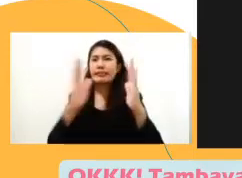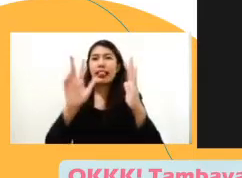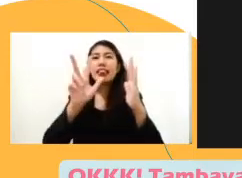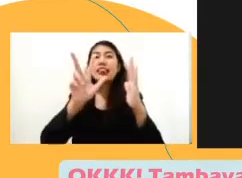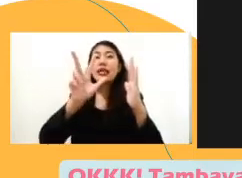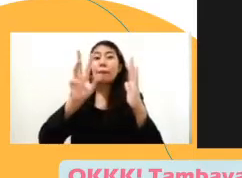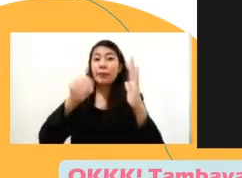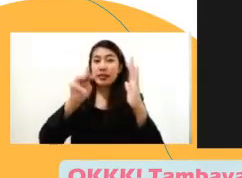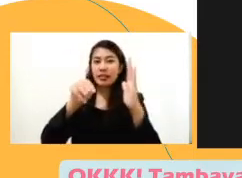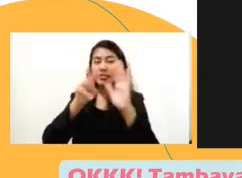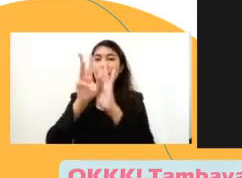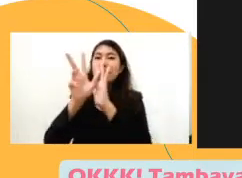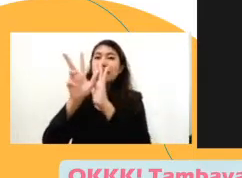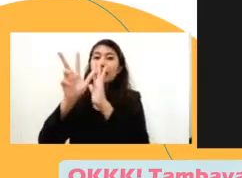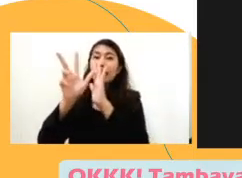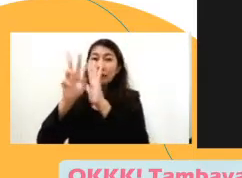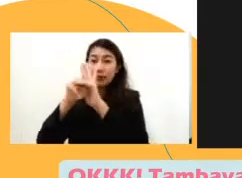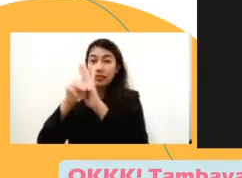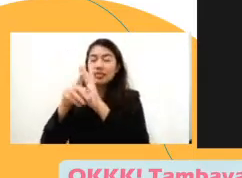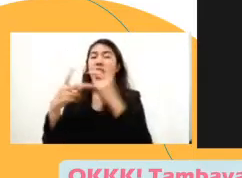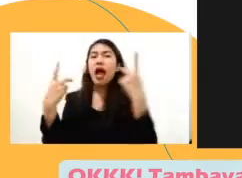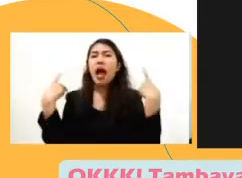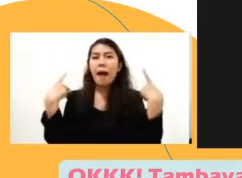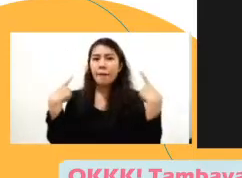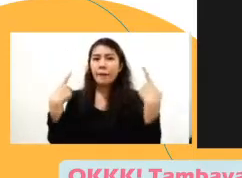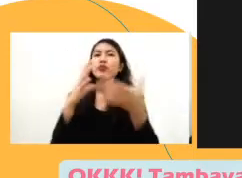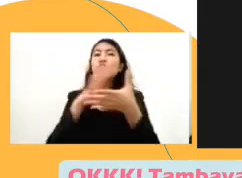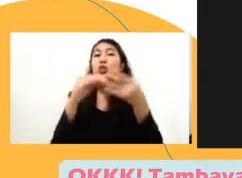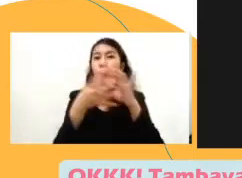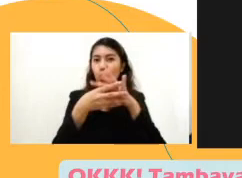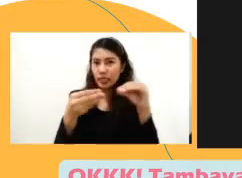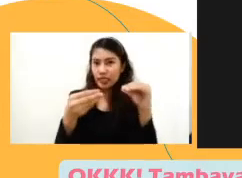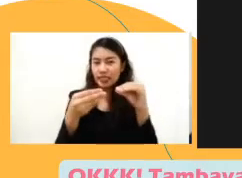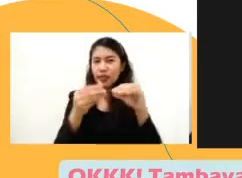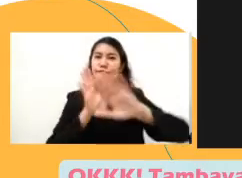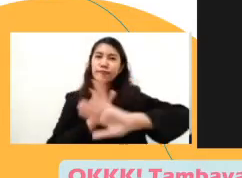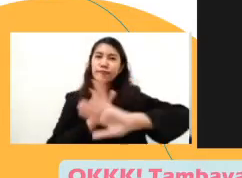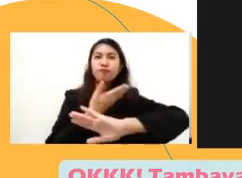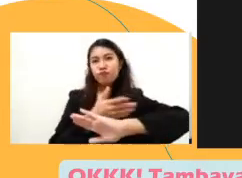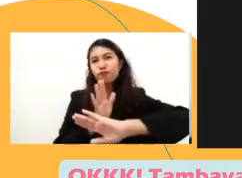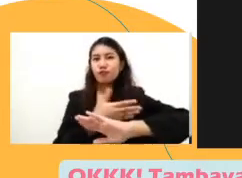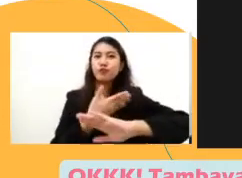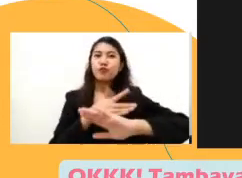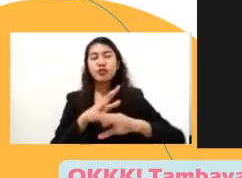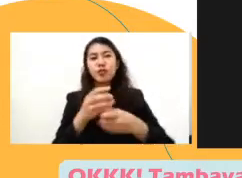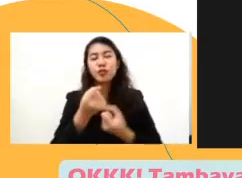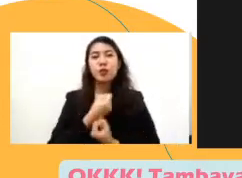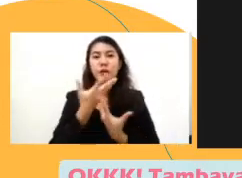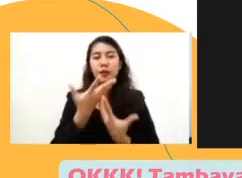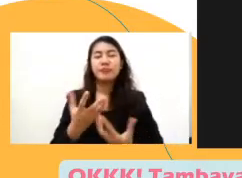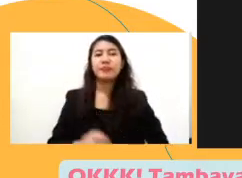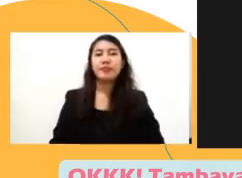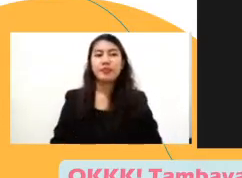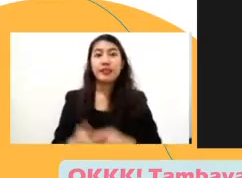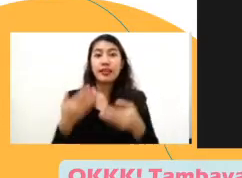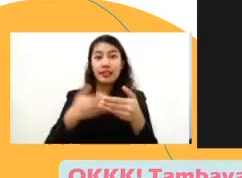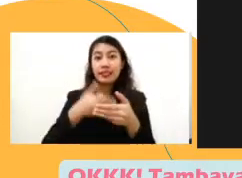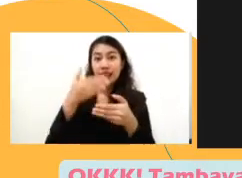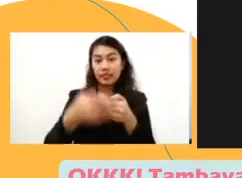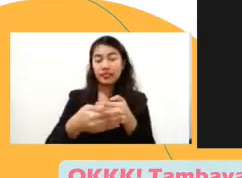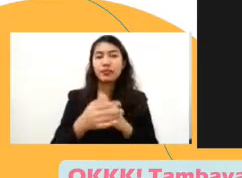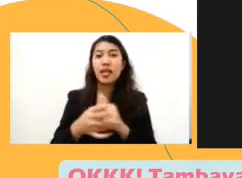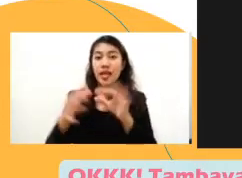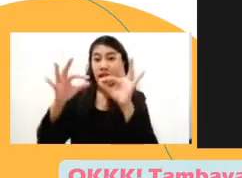nakapagkwento siya. Yeah. Next, sunod, ang lyrics ay maaring makapag-inspire